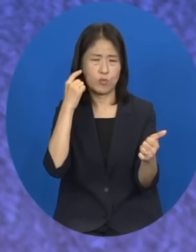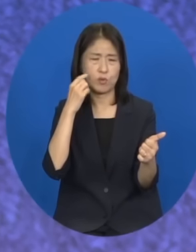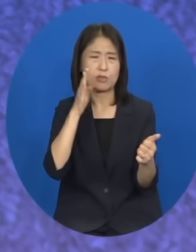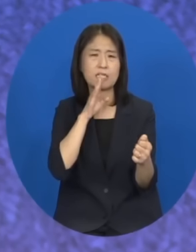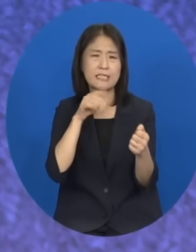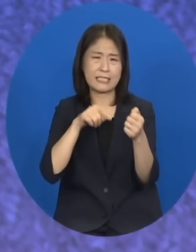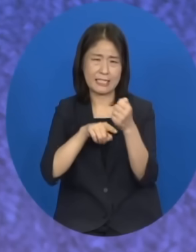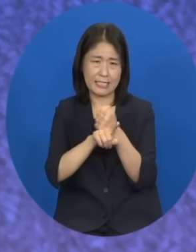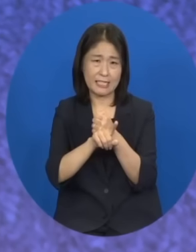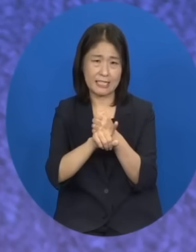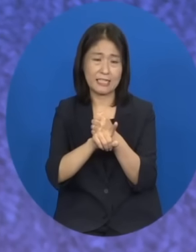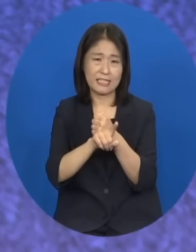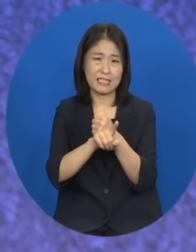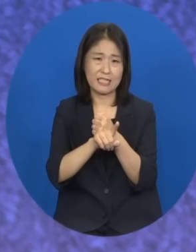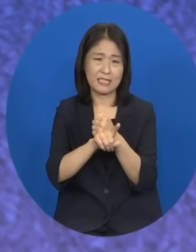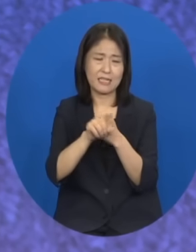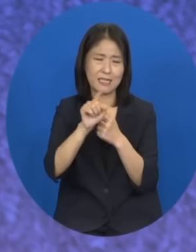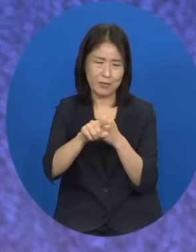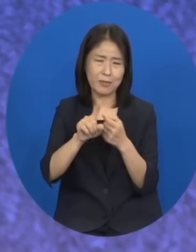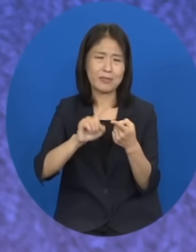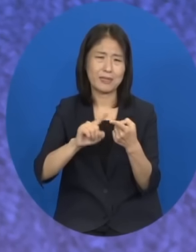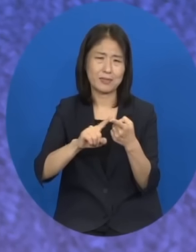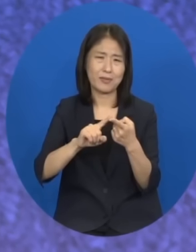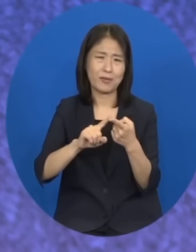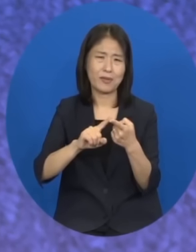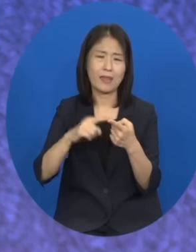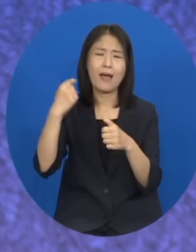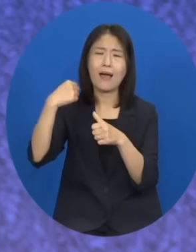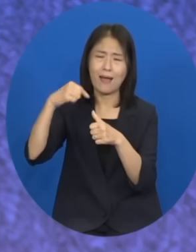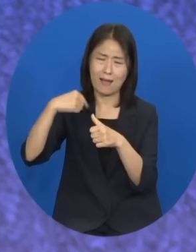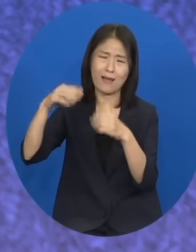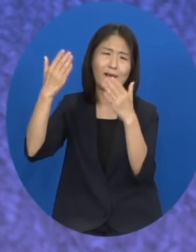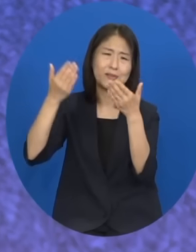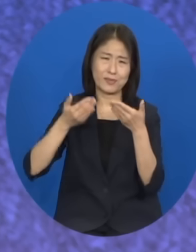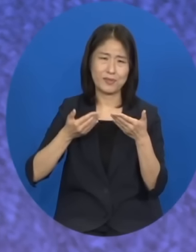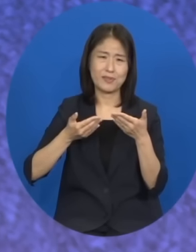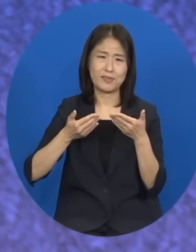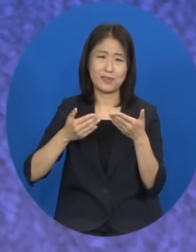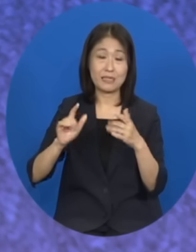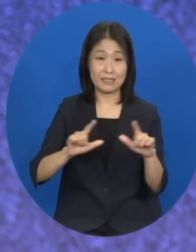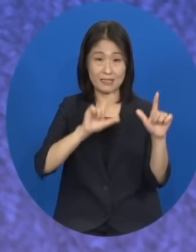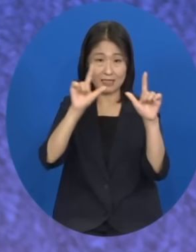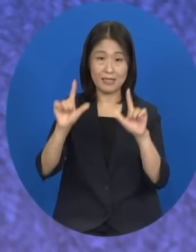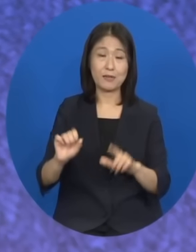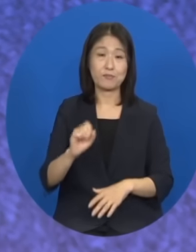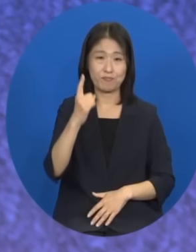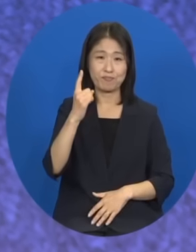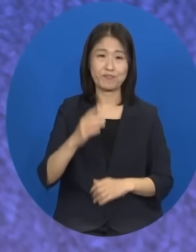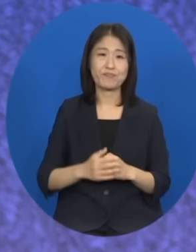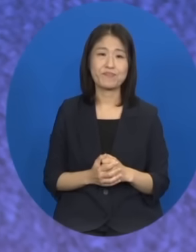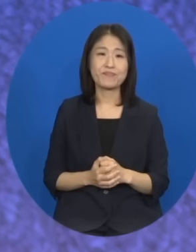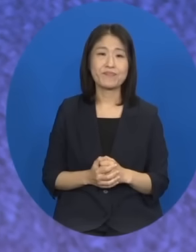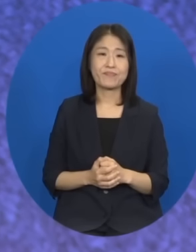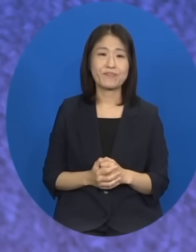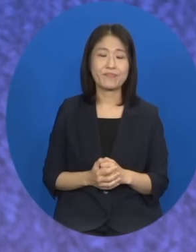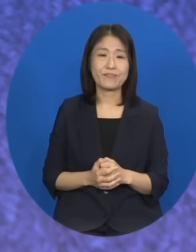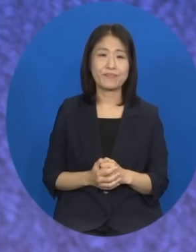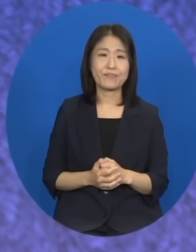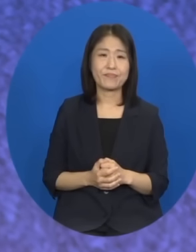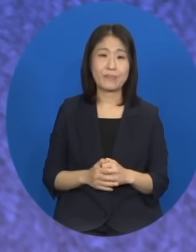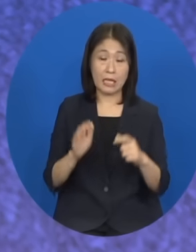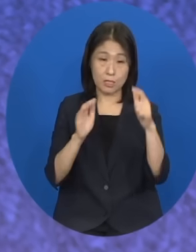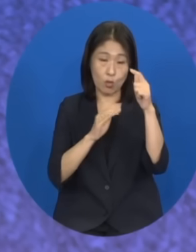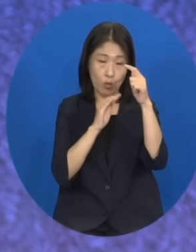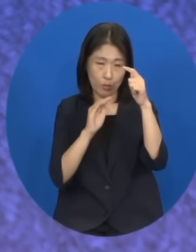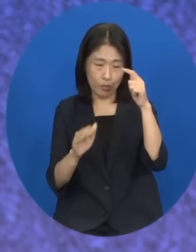말씀으로 하나하나 확인시켜 주세요. 그리고 제 삶을 통하여. 그래서 그걸 교인들에게 가르치고